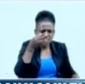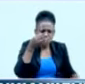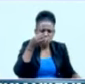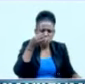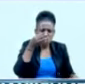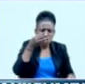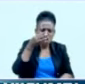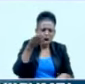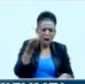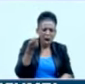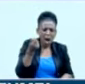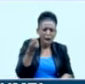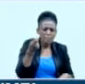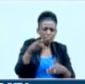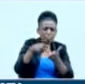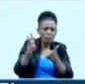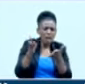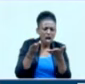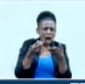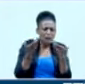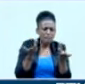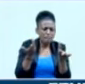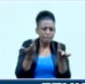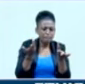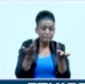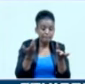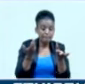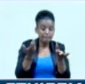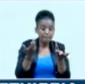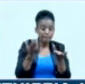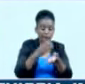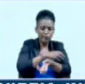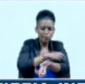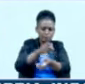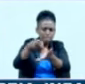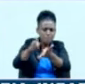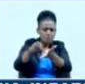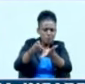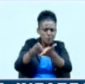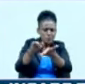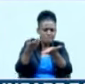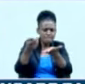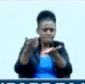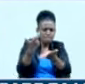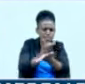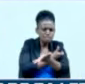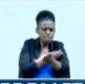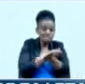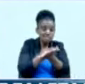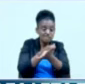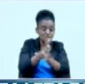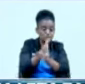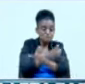cyazo kiba gihagaze gite dukurikije ibyo bihugu byishoboye byabashe kugura izo nkingo muvuze